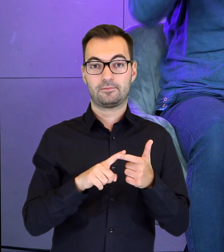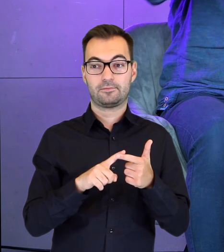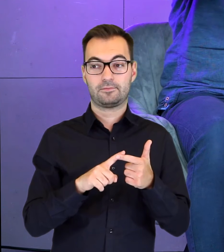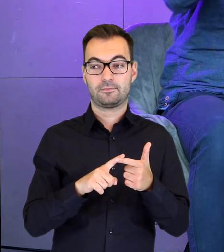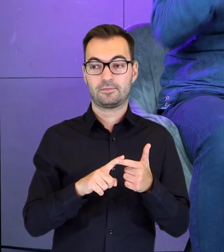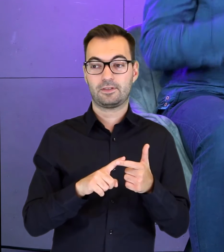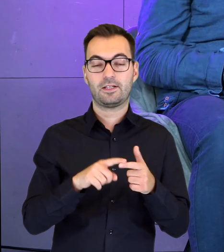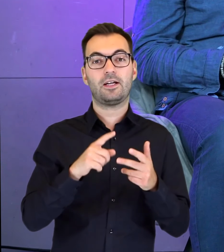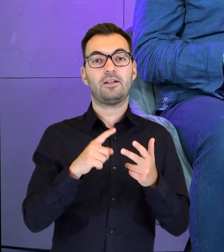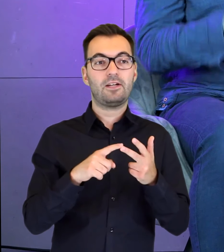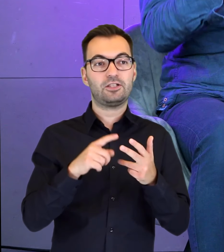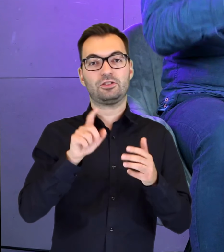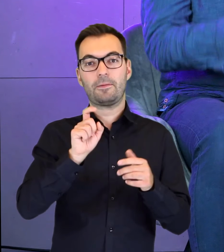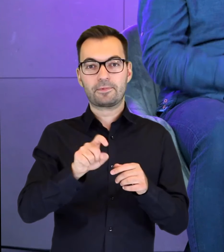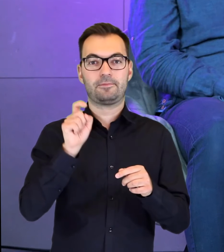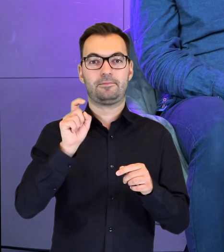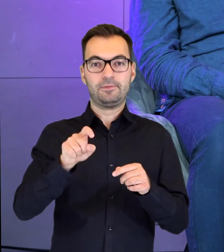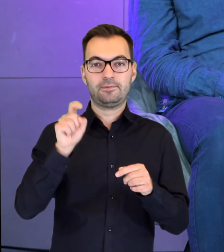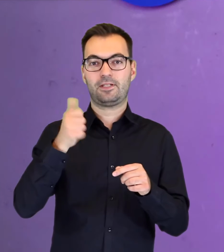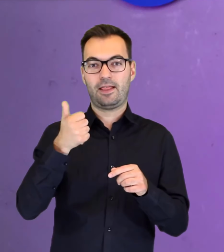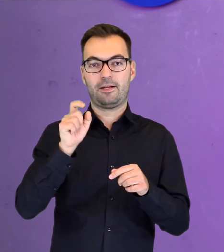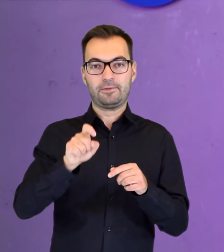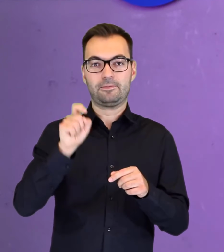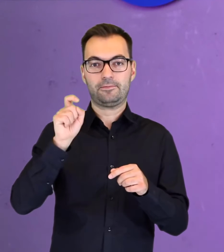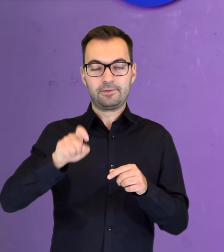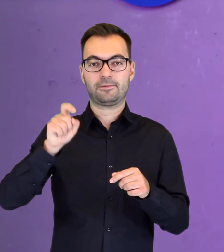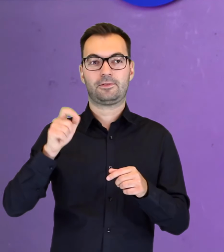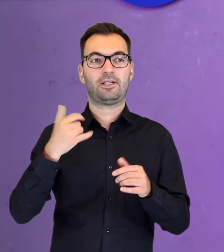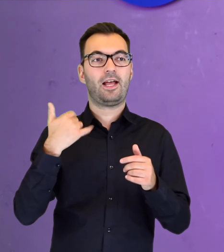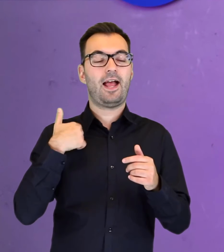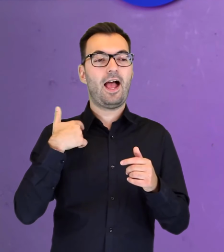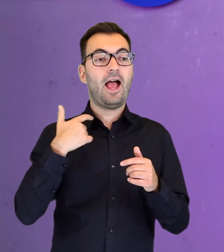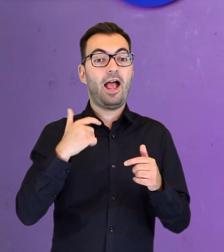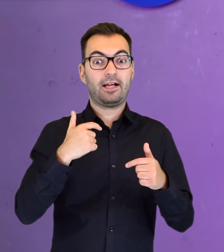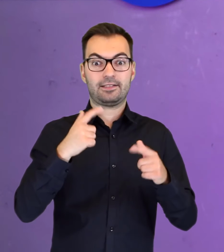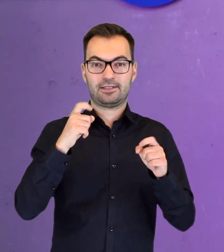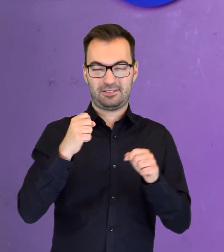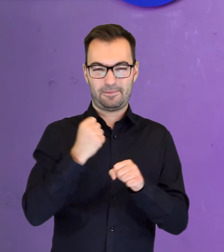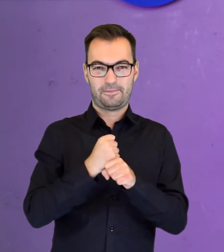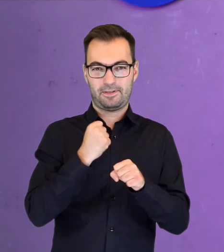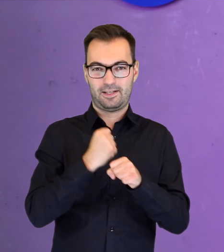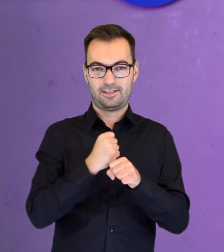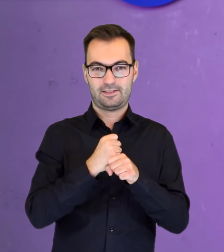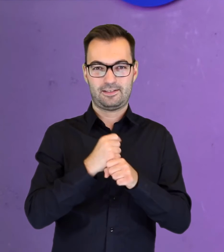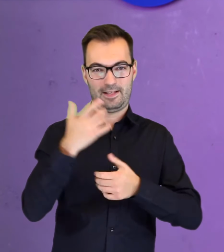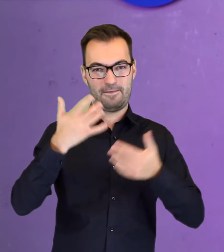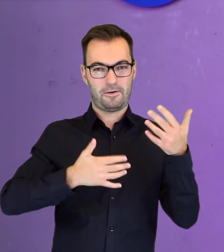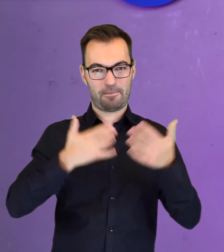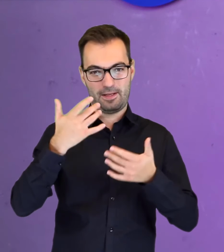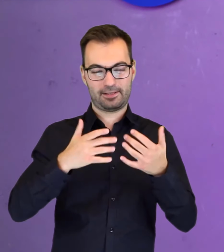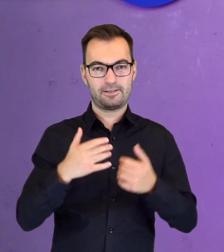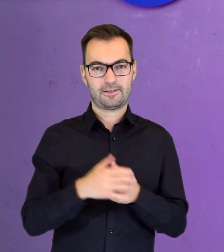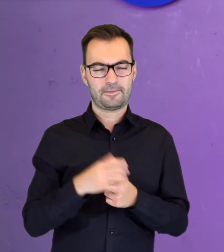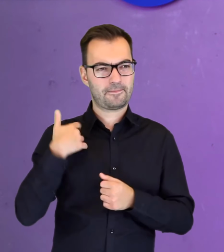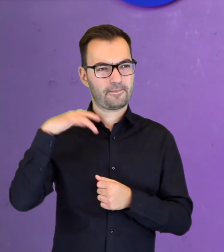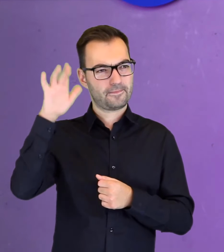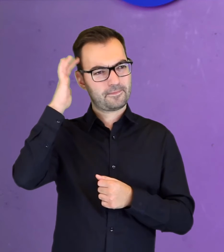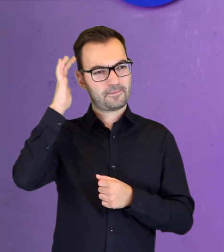klawiatury i to jest raz dwa trzy czyli takie pojedyncze kliknięcia i w momencie kiedy zacząłem